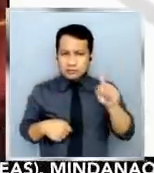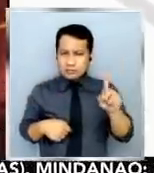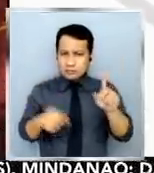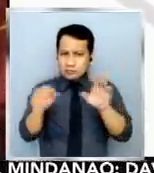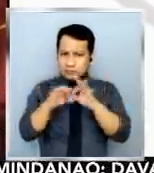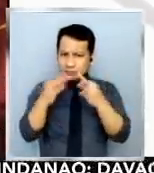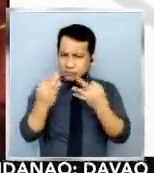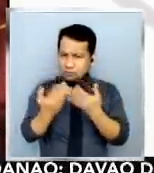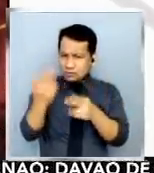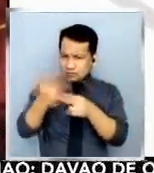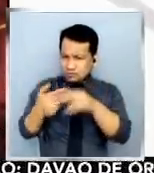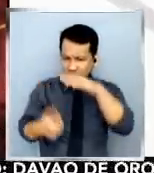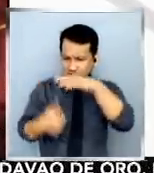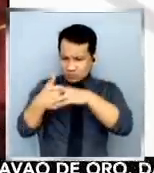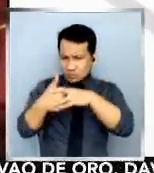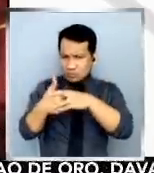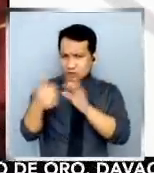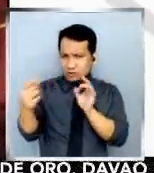na nag-comment.